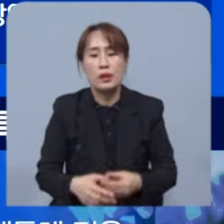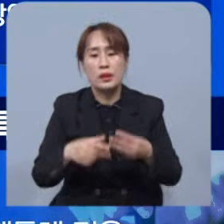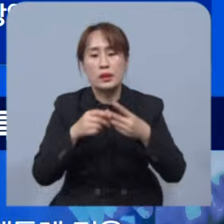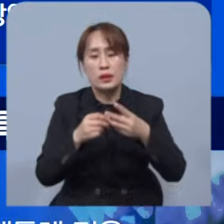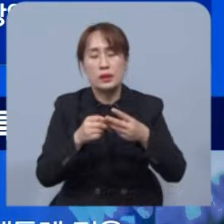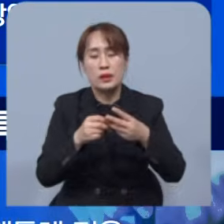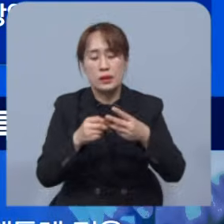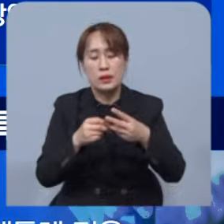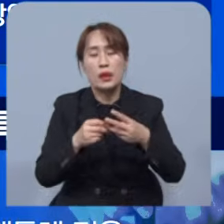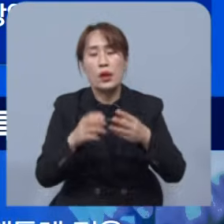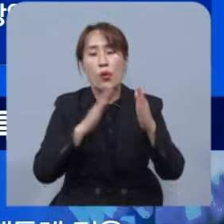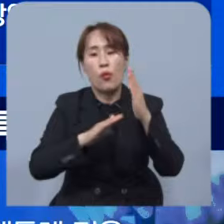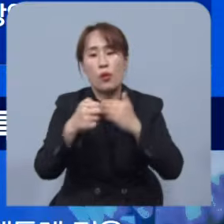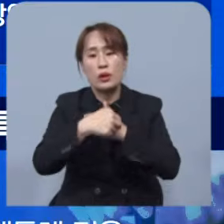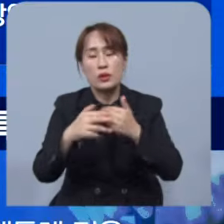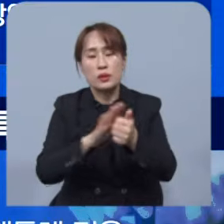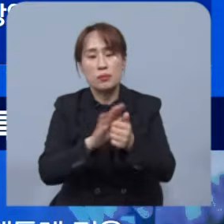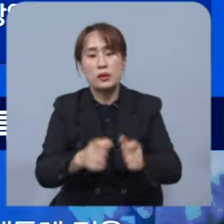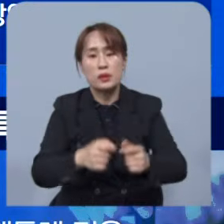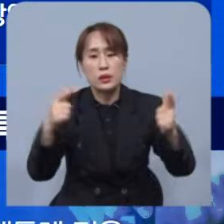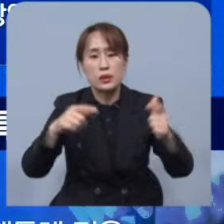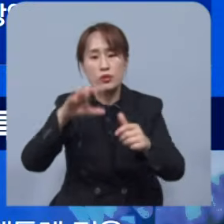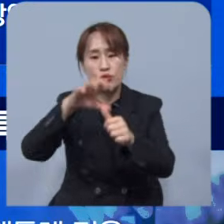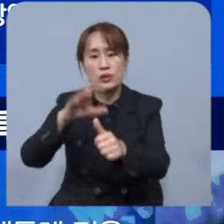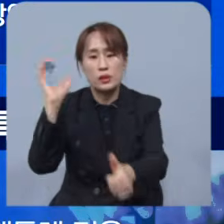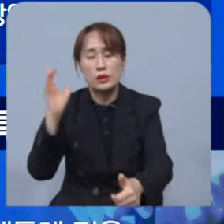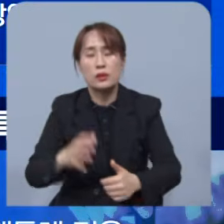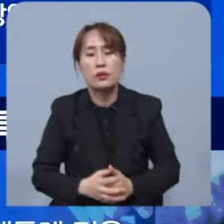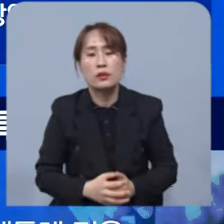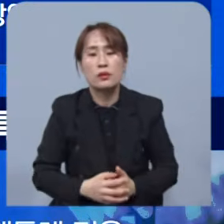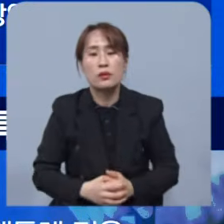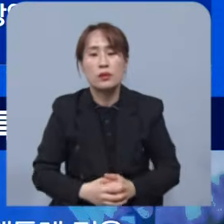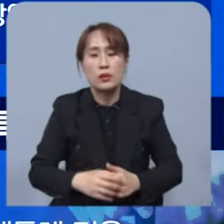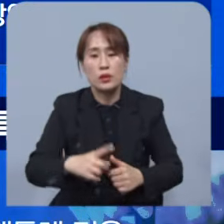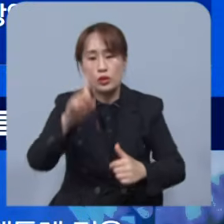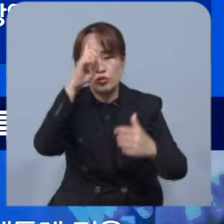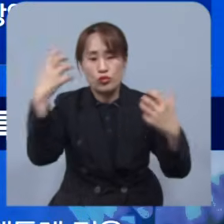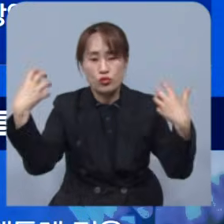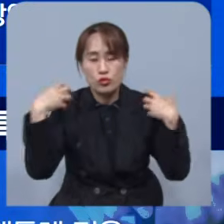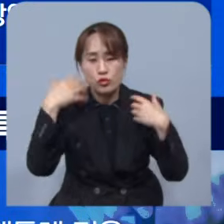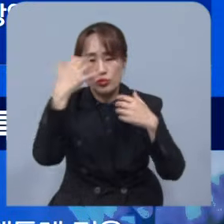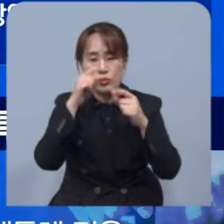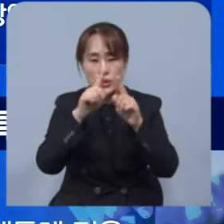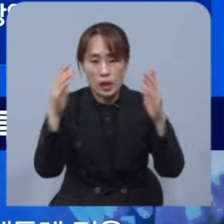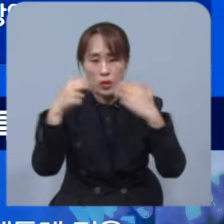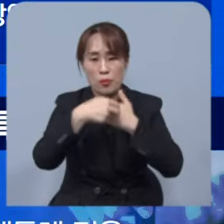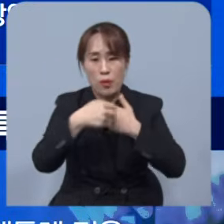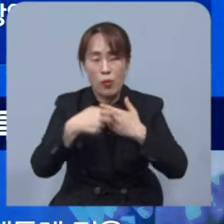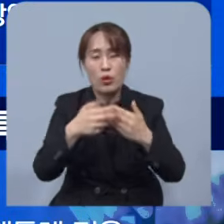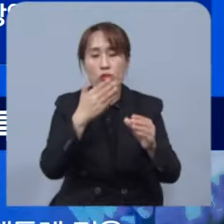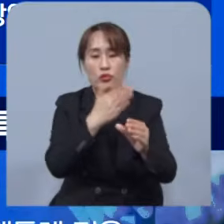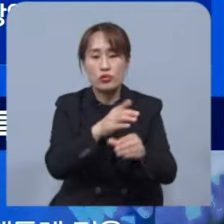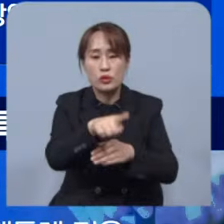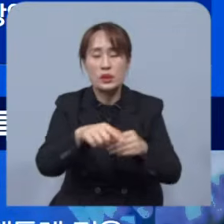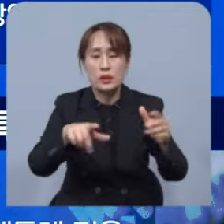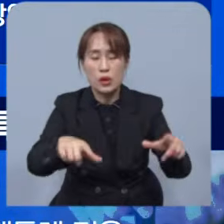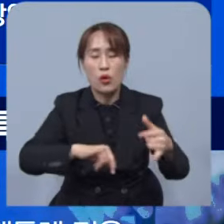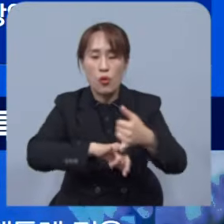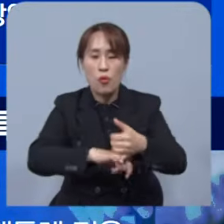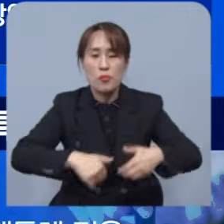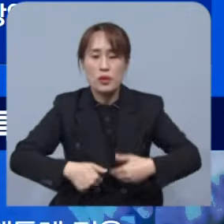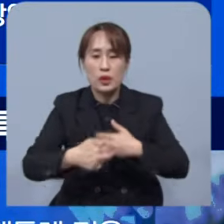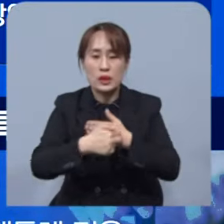셋째, 공공의료 서비스 강화와 규제 특례입니다. 국립 충북대병원을 중심으로 지역 필수